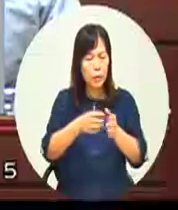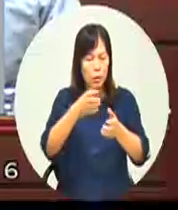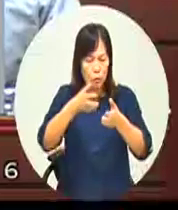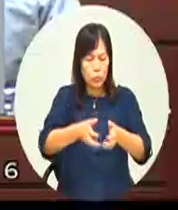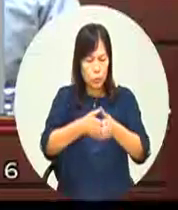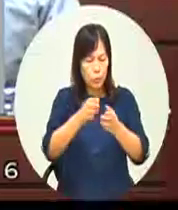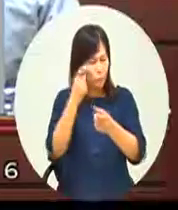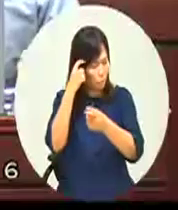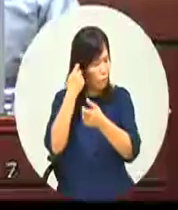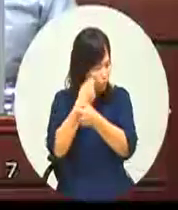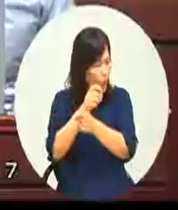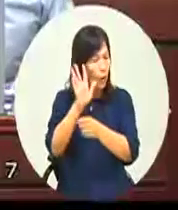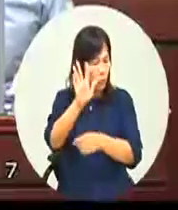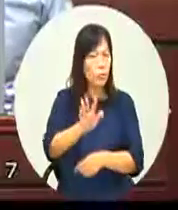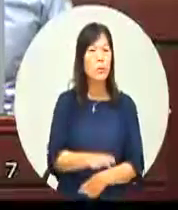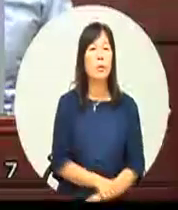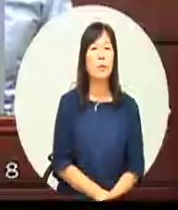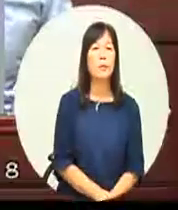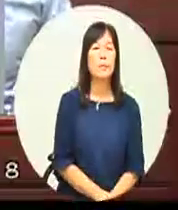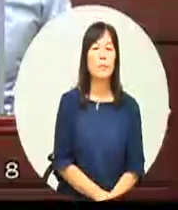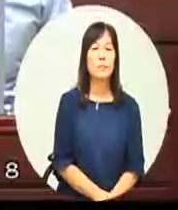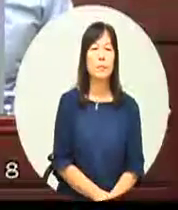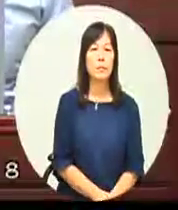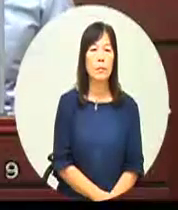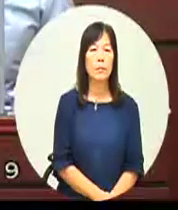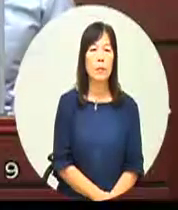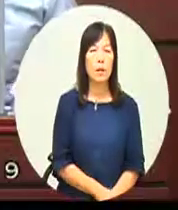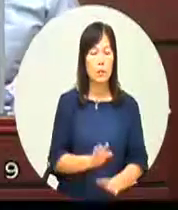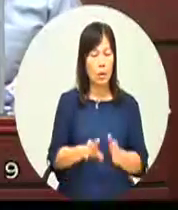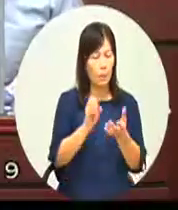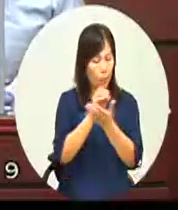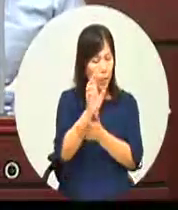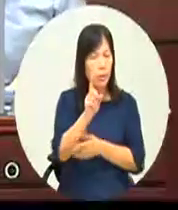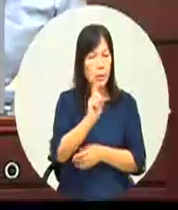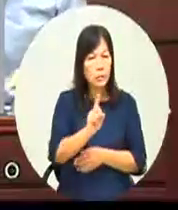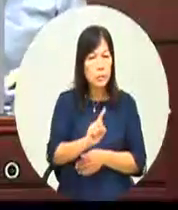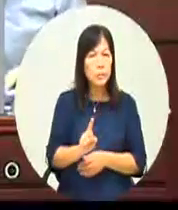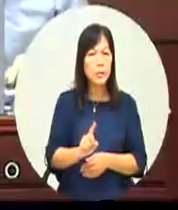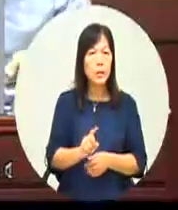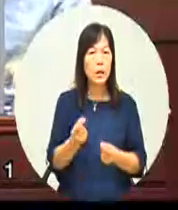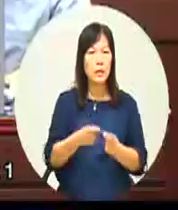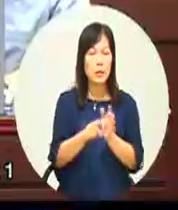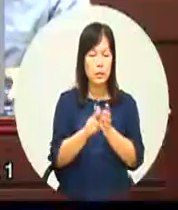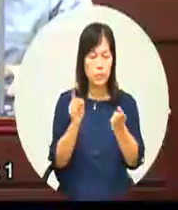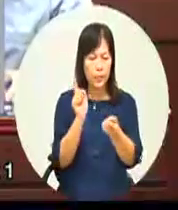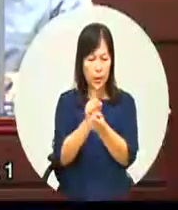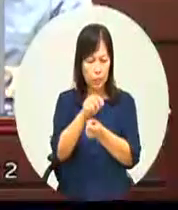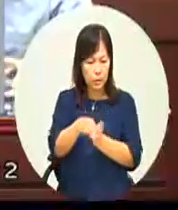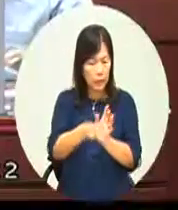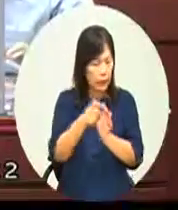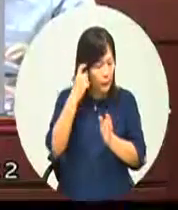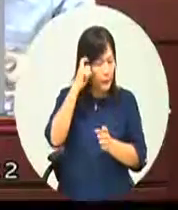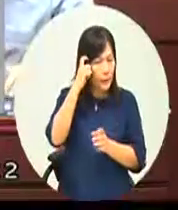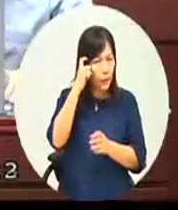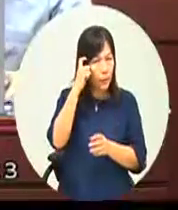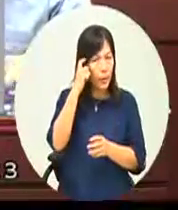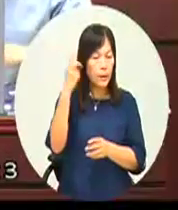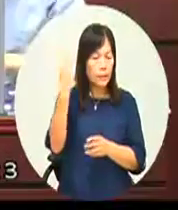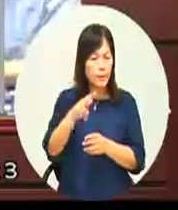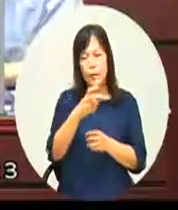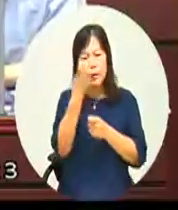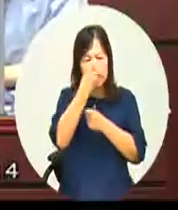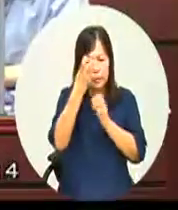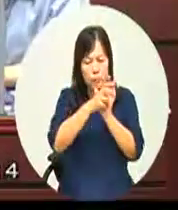要的参考。 是。 那所以我跟议员报告的是说，我们会将这样的意见再来做进一步的检